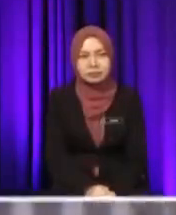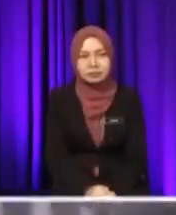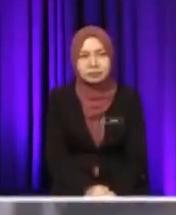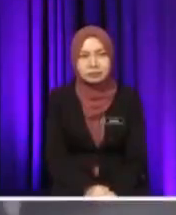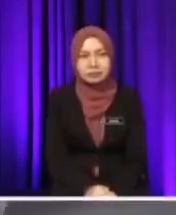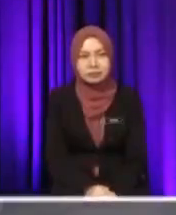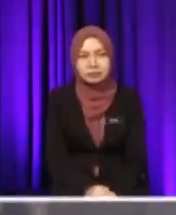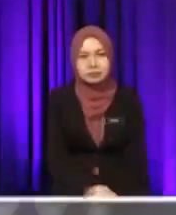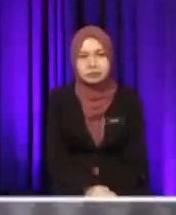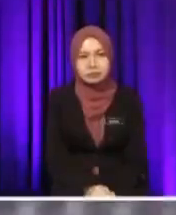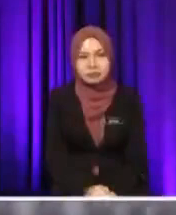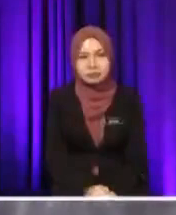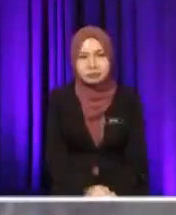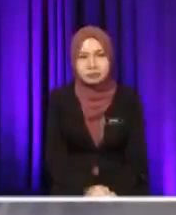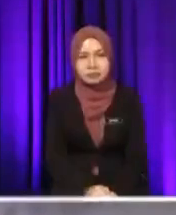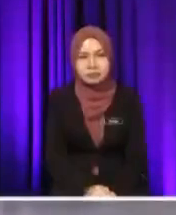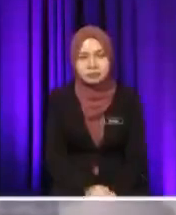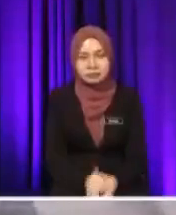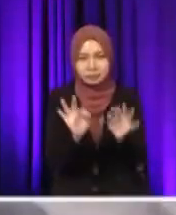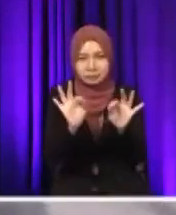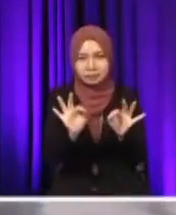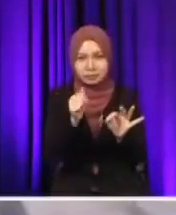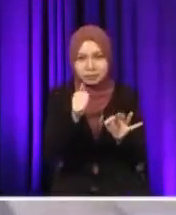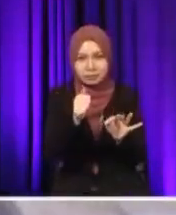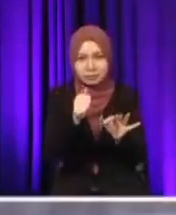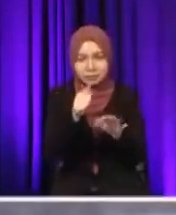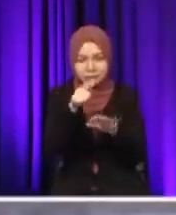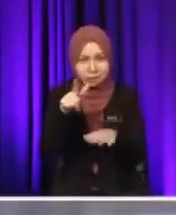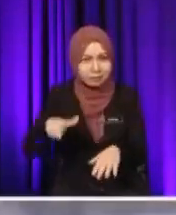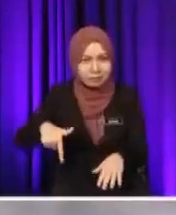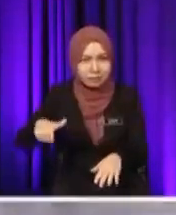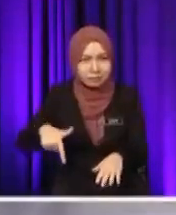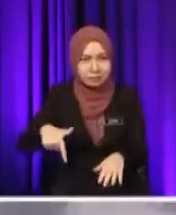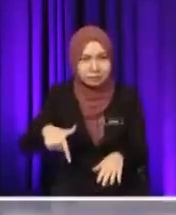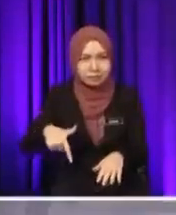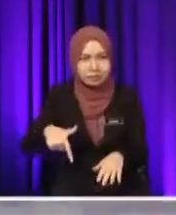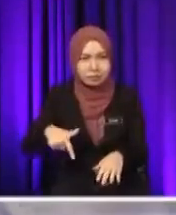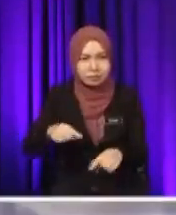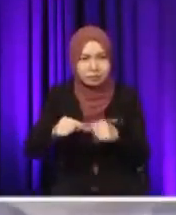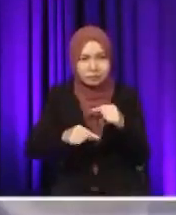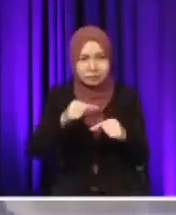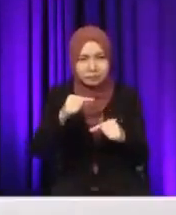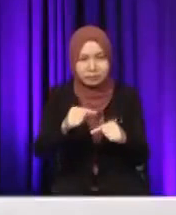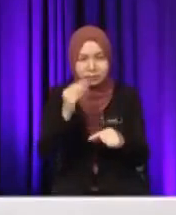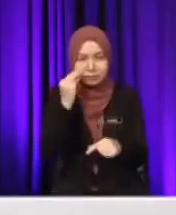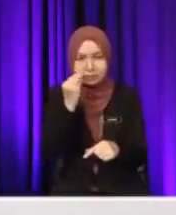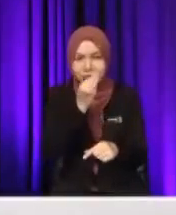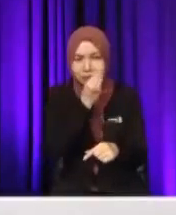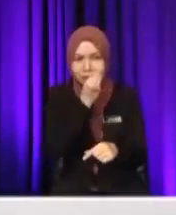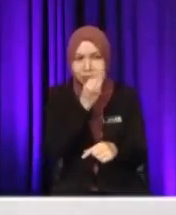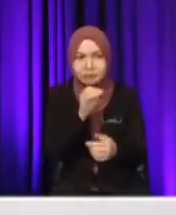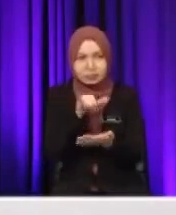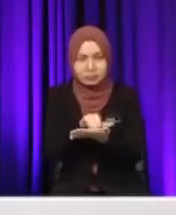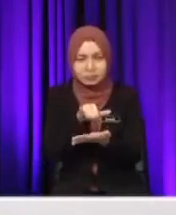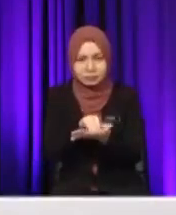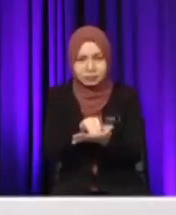First time tau. Okay, baik. Tapi kalau Abang lambat gerakkan bunga ni, bang, kedudukan dia akan berkedut, bang. Dia punya lapis akan berkedut. Faham? Sebab dia dah mengeras.